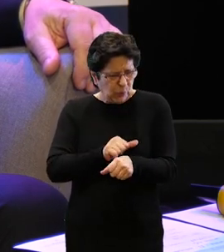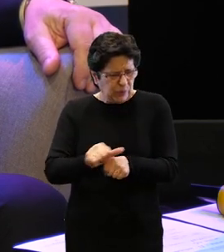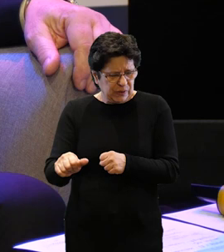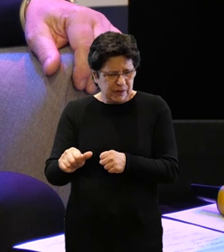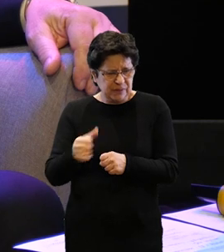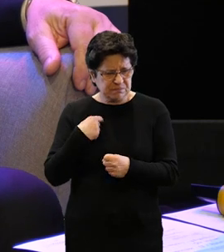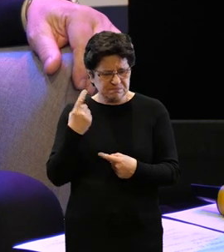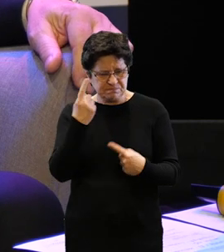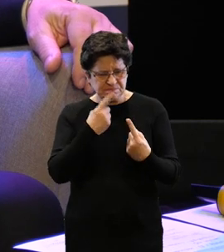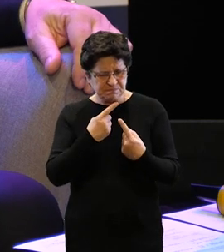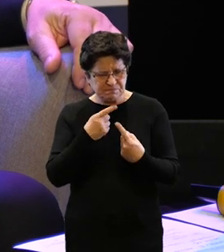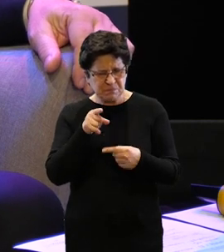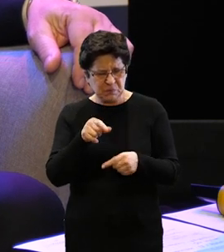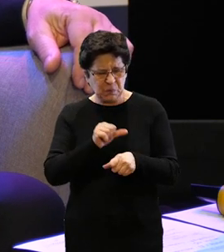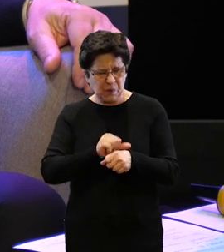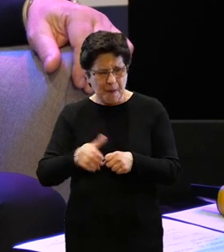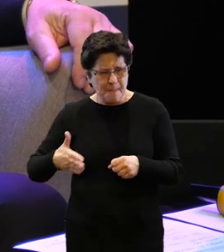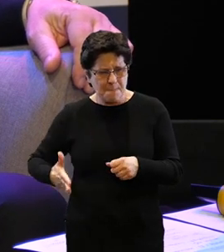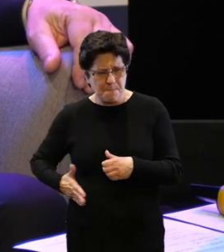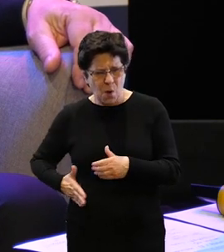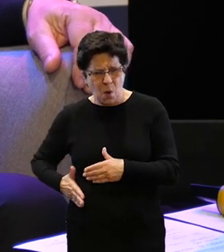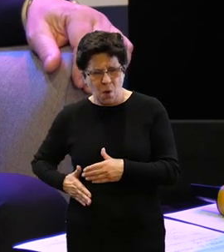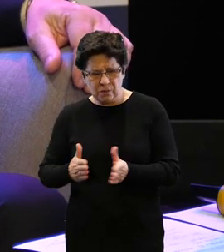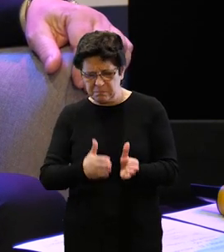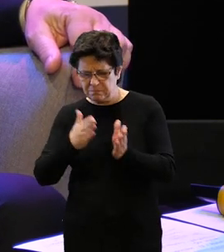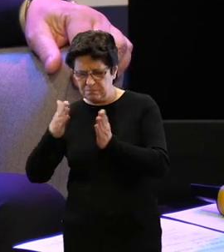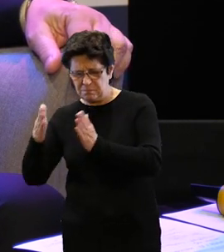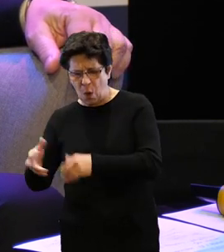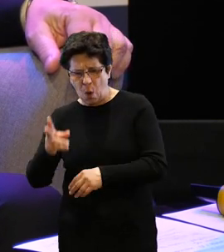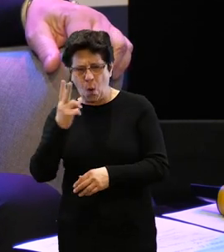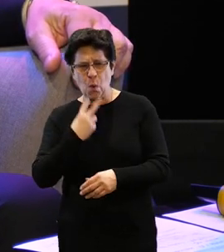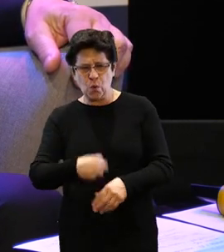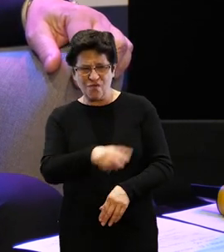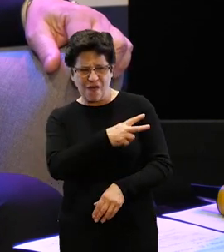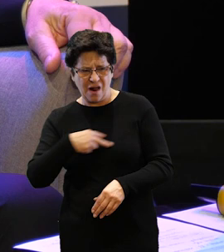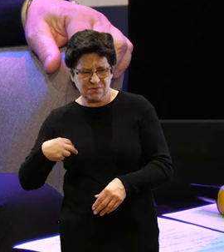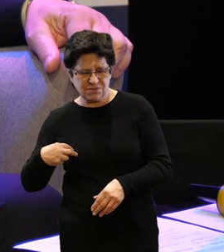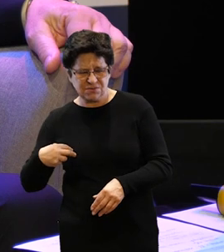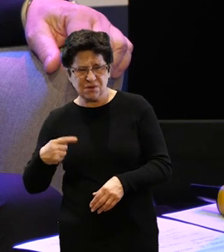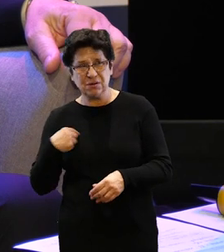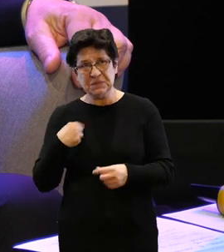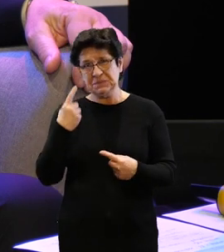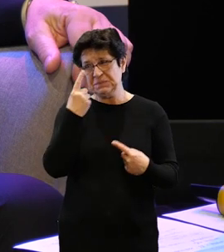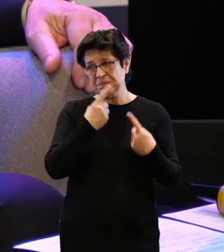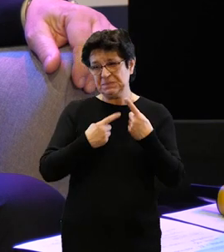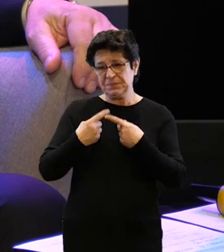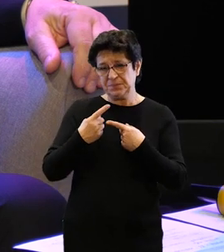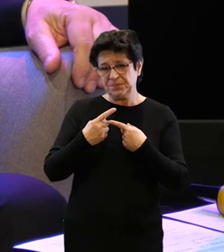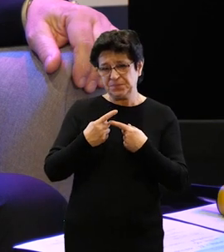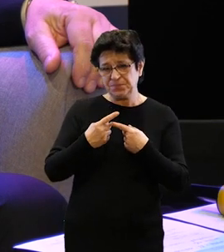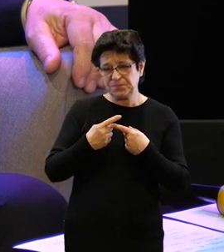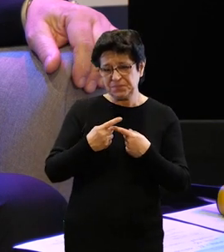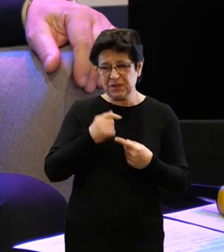pan profesor waszyński mnie wyprowadził z błędu Bo ja pamiętałem że zawsze się mówiło że on gdzieś był